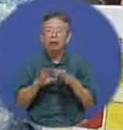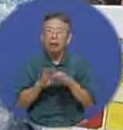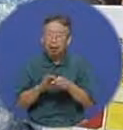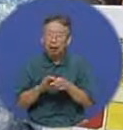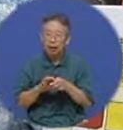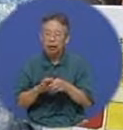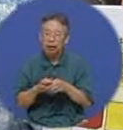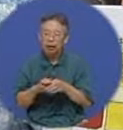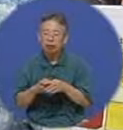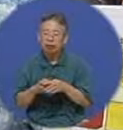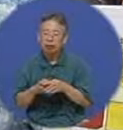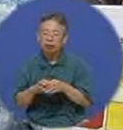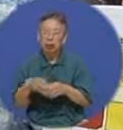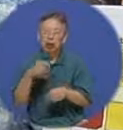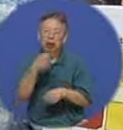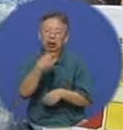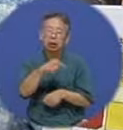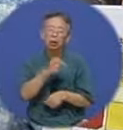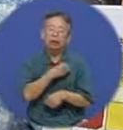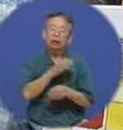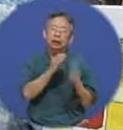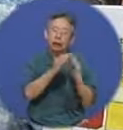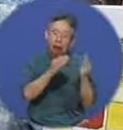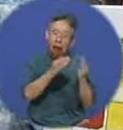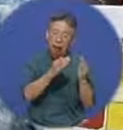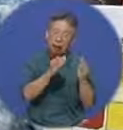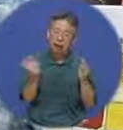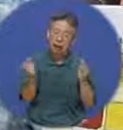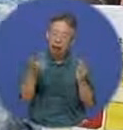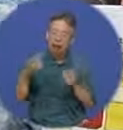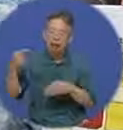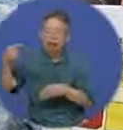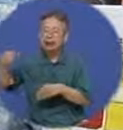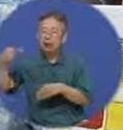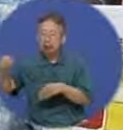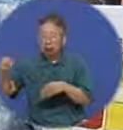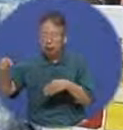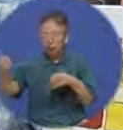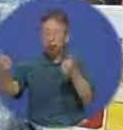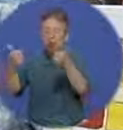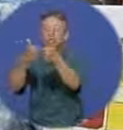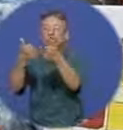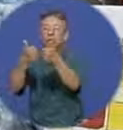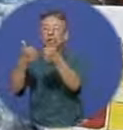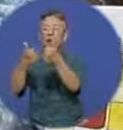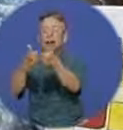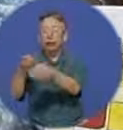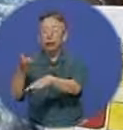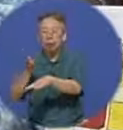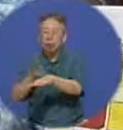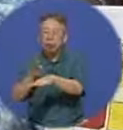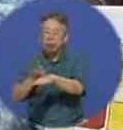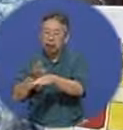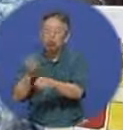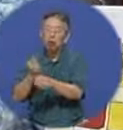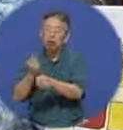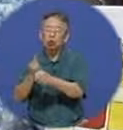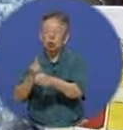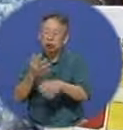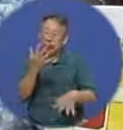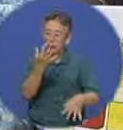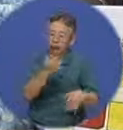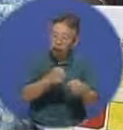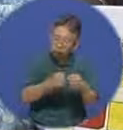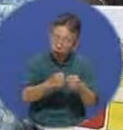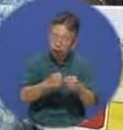こういう時はこうしたらいいんだって言って、先生方に対して教育委員会がよく考えてそのマニュアルを作ってね、それで今